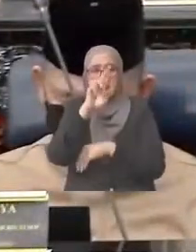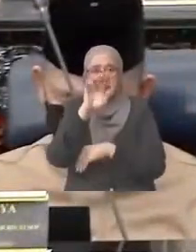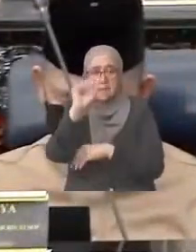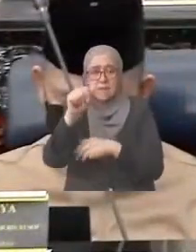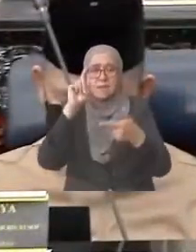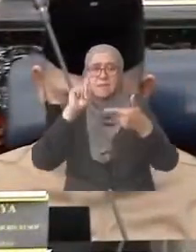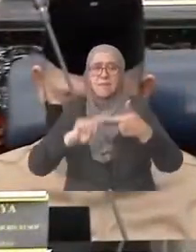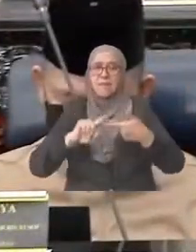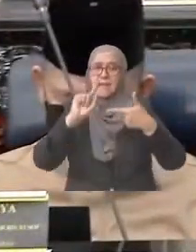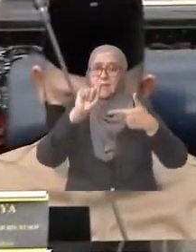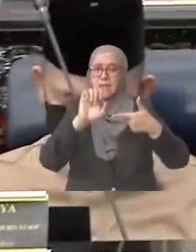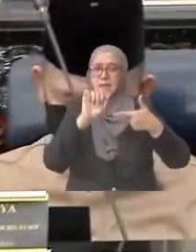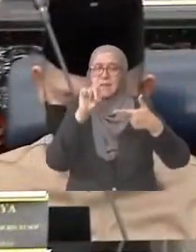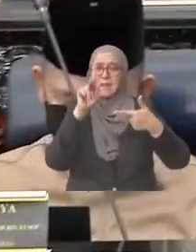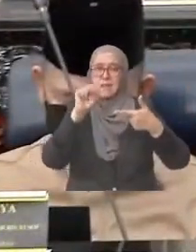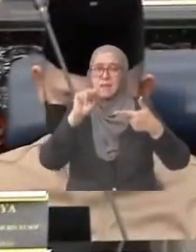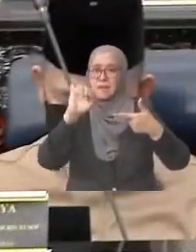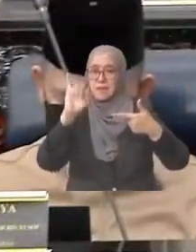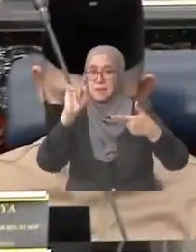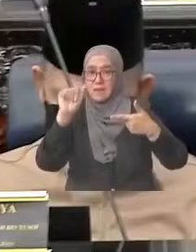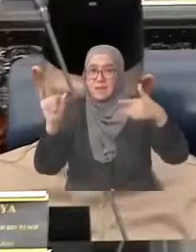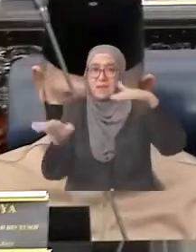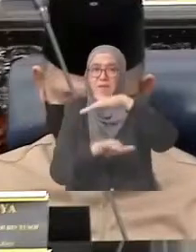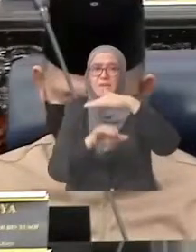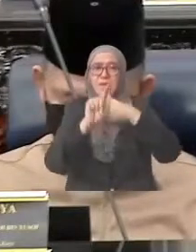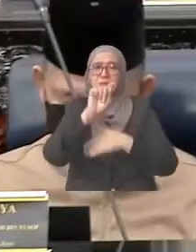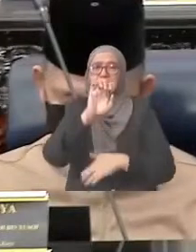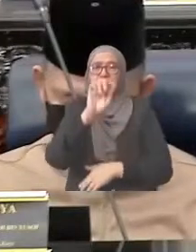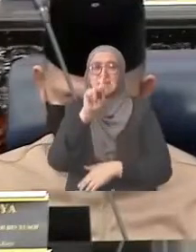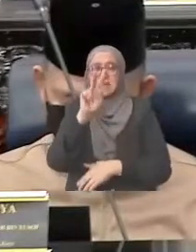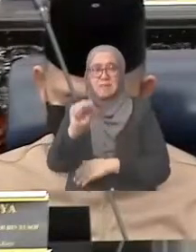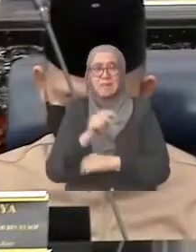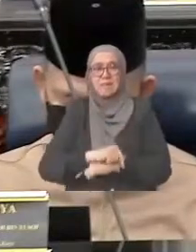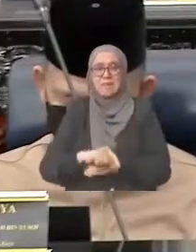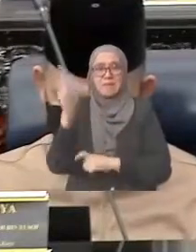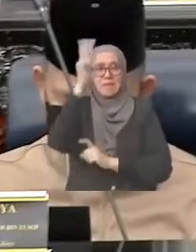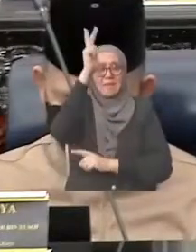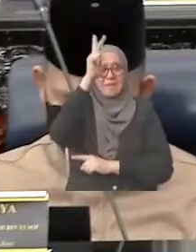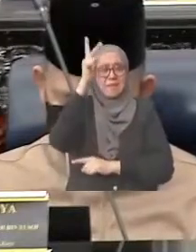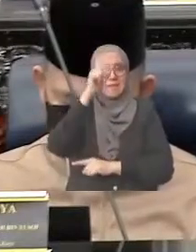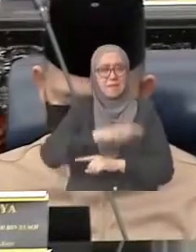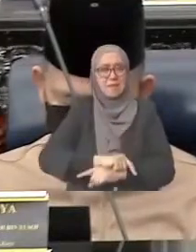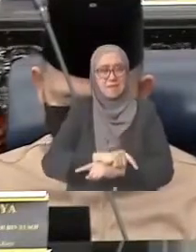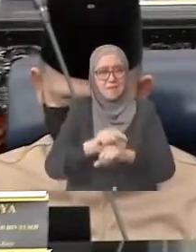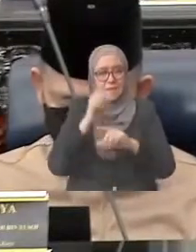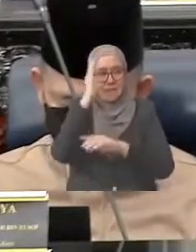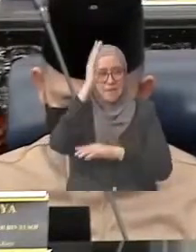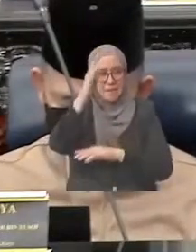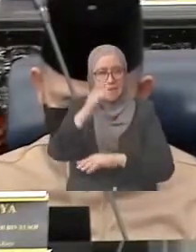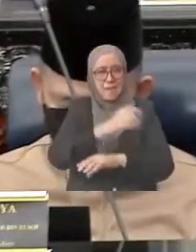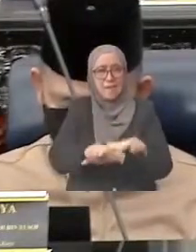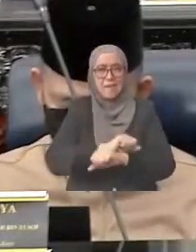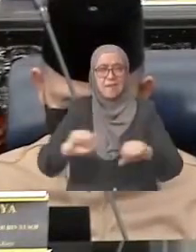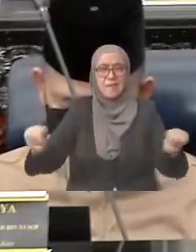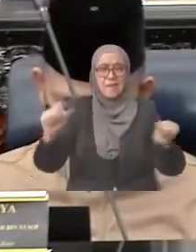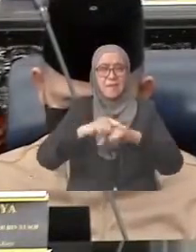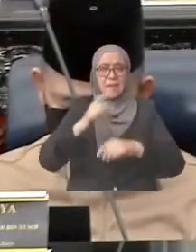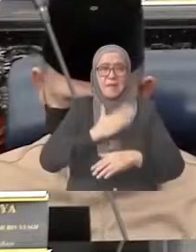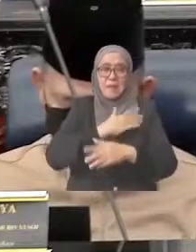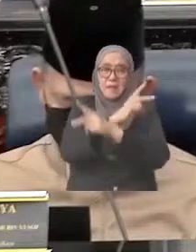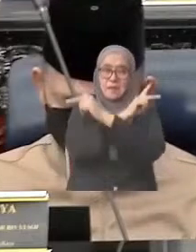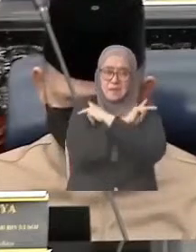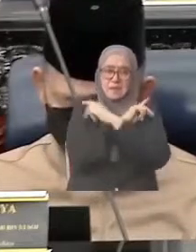tekun kerajaan juga akan melaksanakan program May kasih kapital untuk menggalakkan wanita bencana